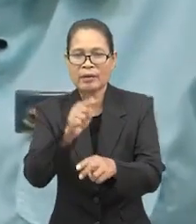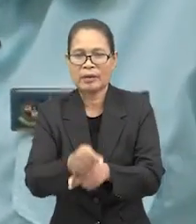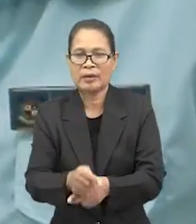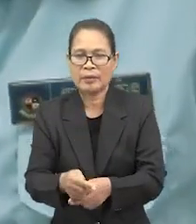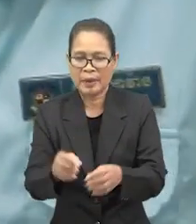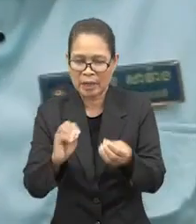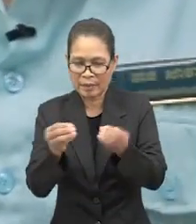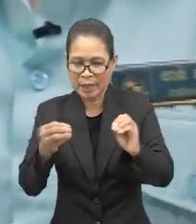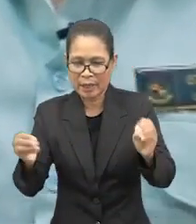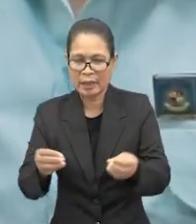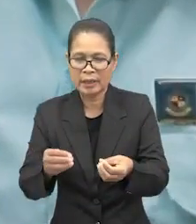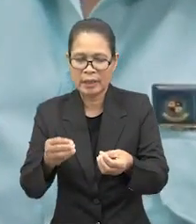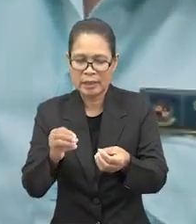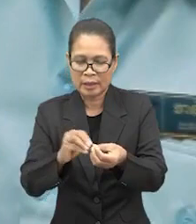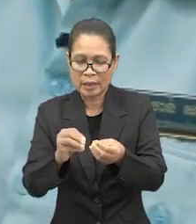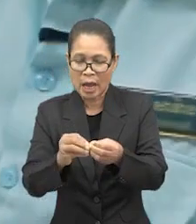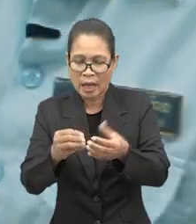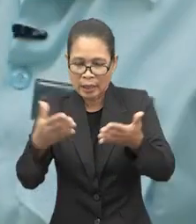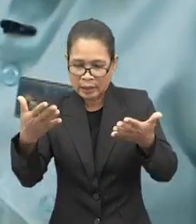labas leik thmey ni